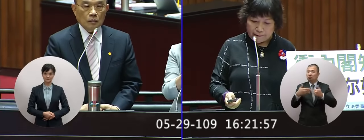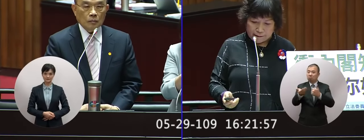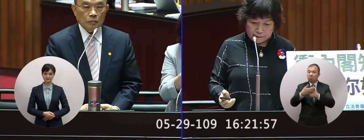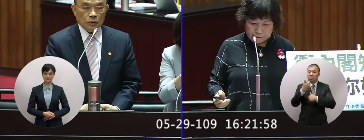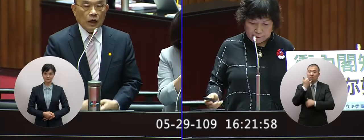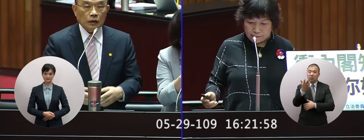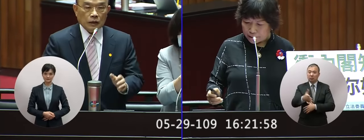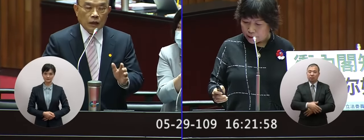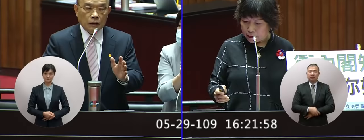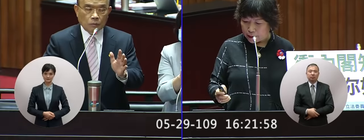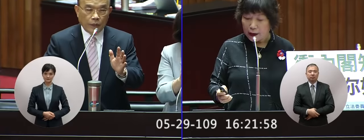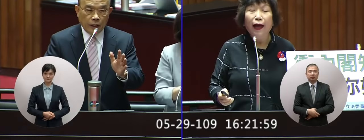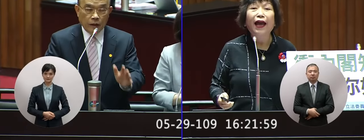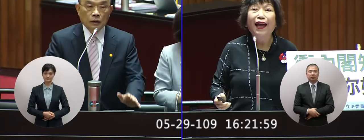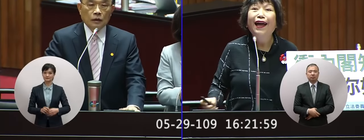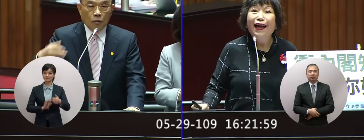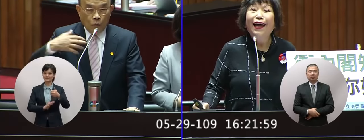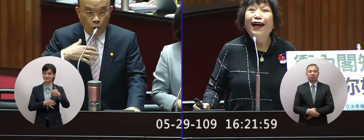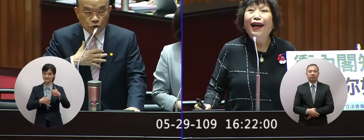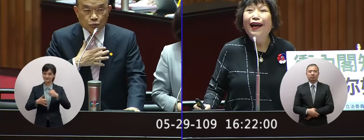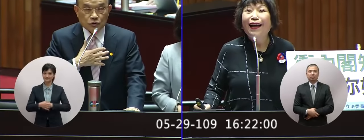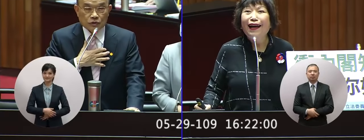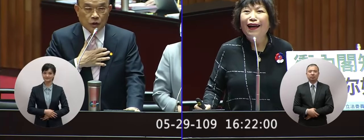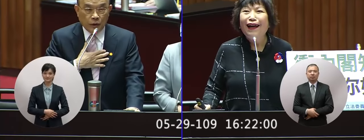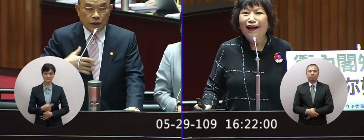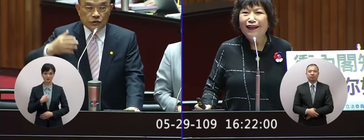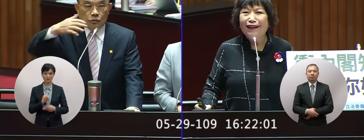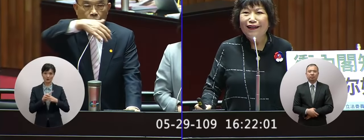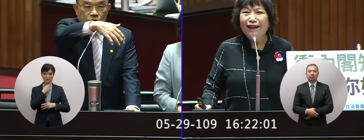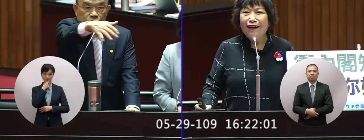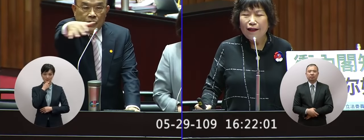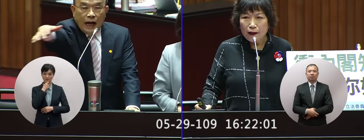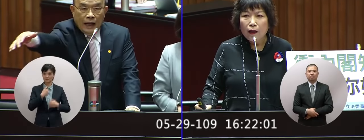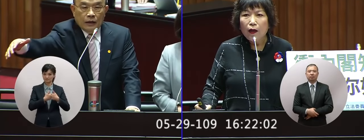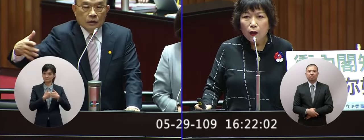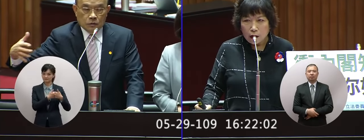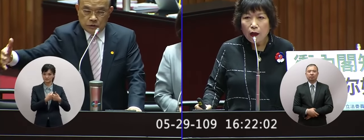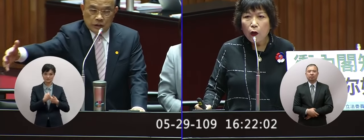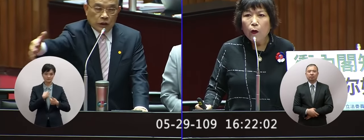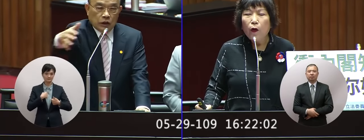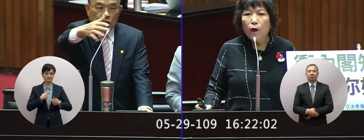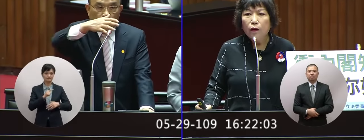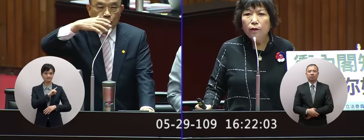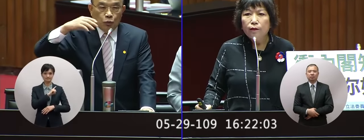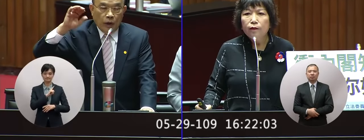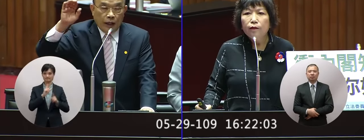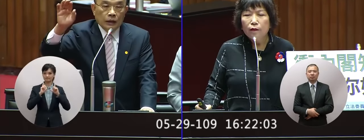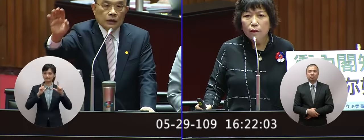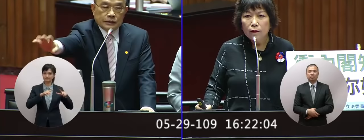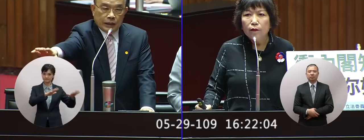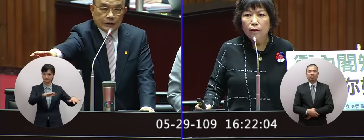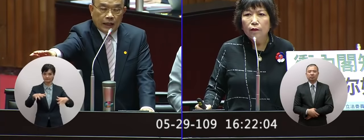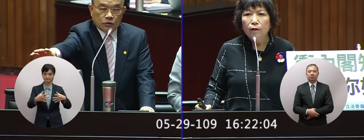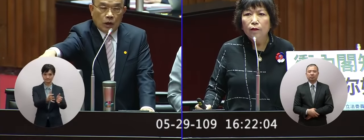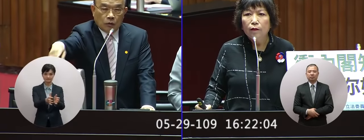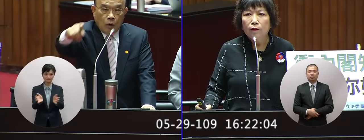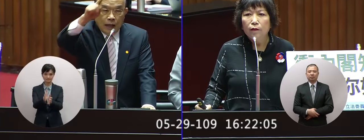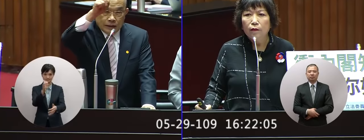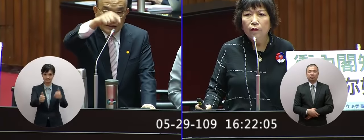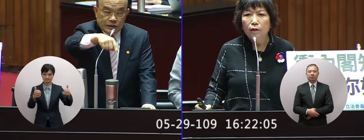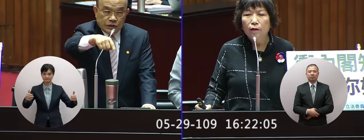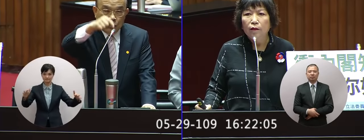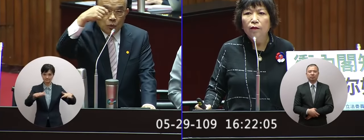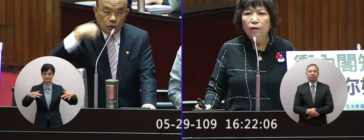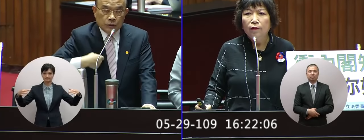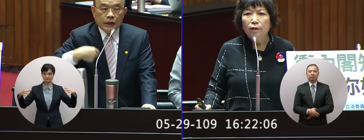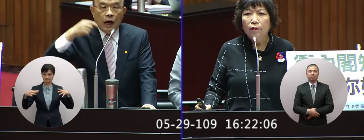吗？ 这个委员，我主持的会议是我直接来， 对， 整合各部位现在的状